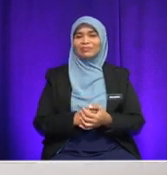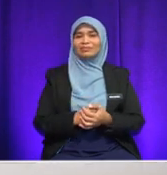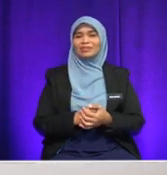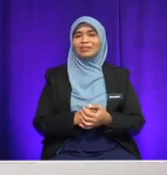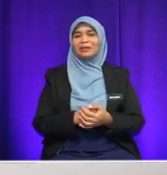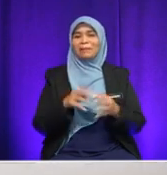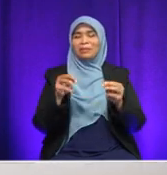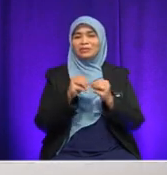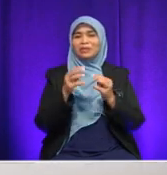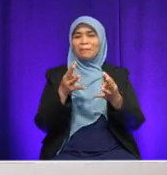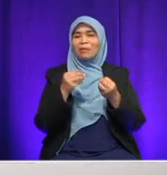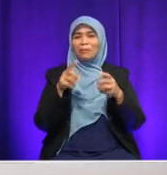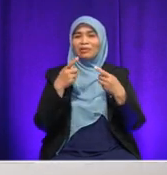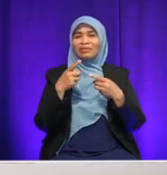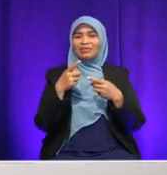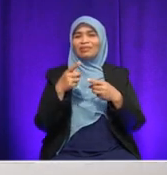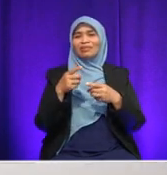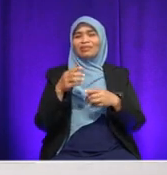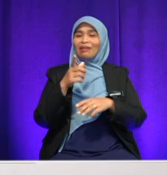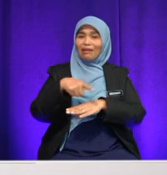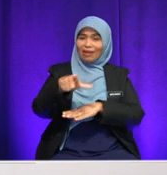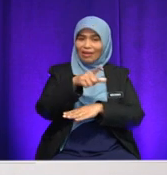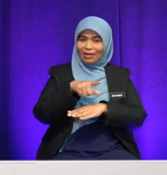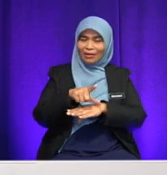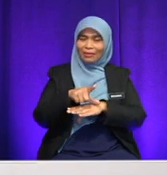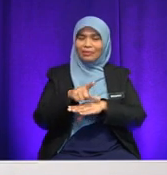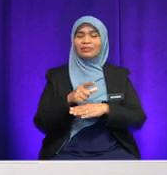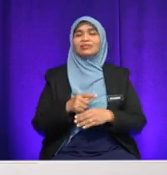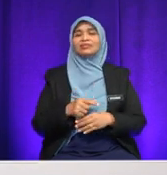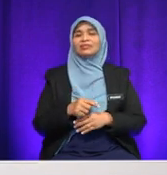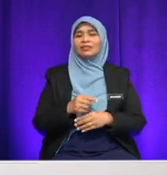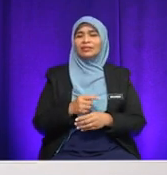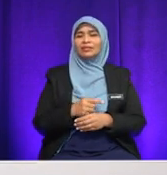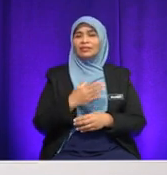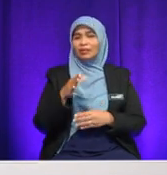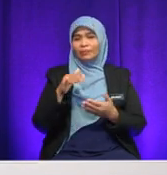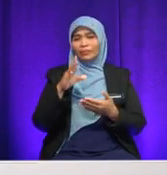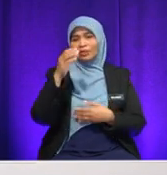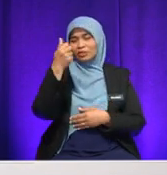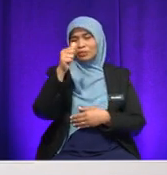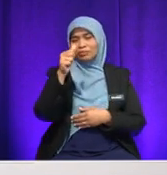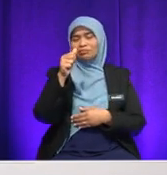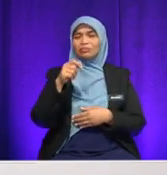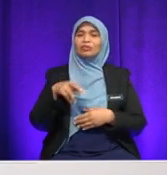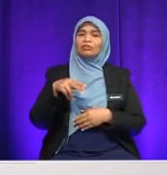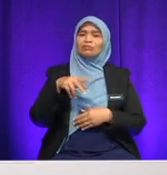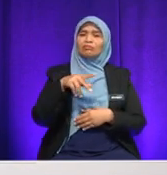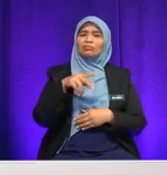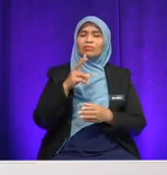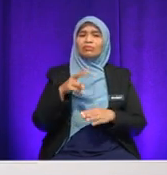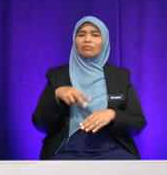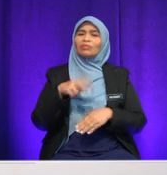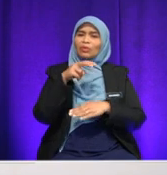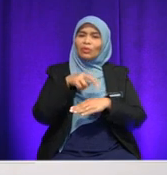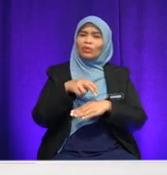pakai. Kat ladang-ladang kan. Kasut dia tebal. Okey. Okey, dan selanjutnya yang ke-10 dia berjalan terloncat-loncat